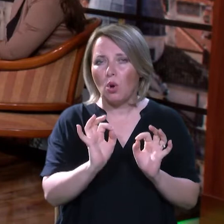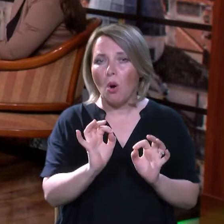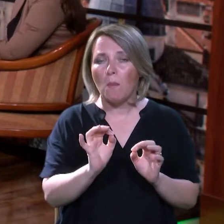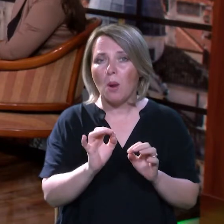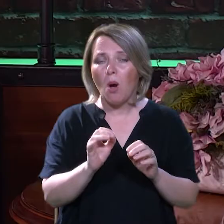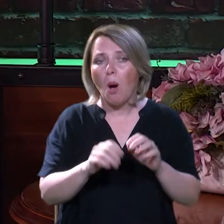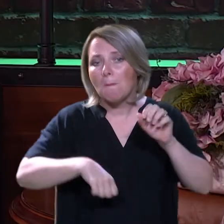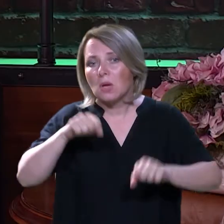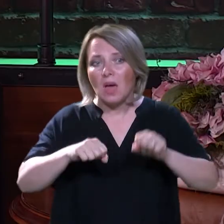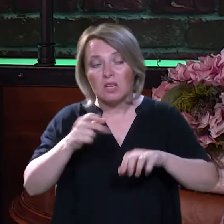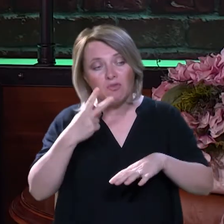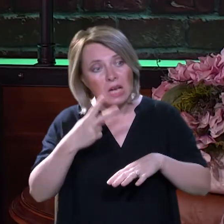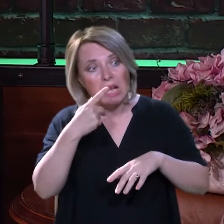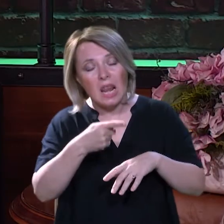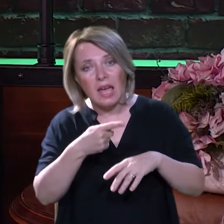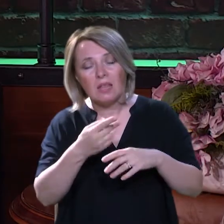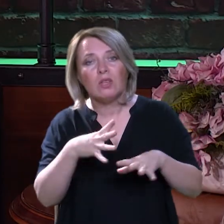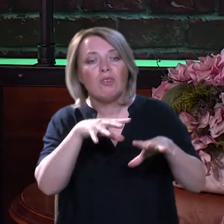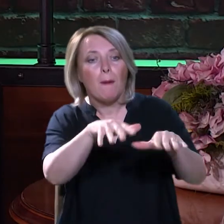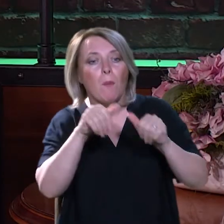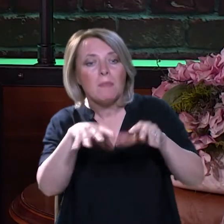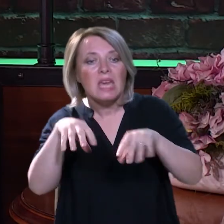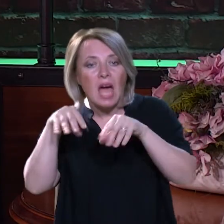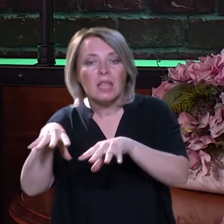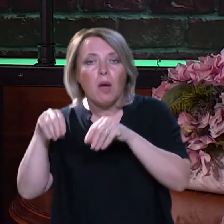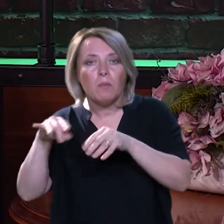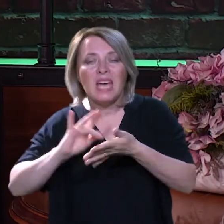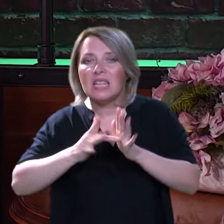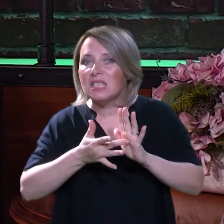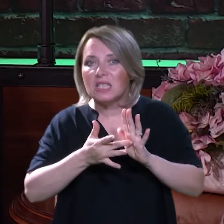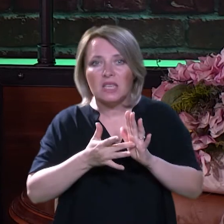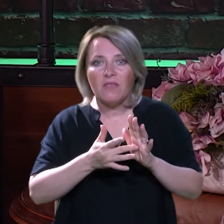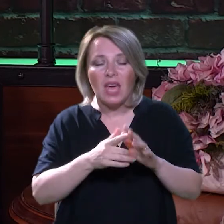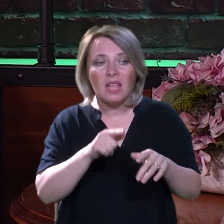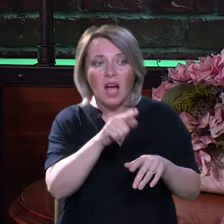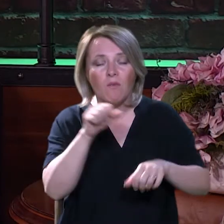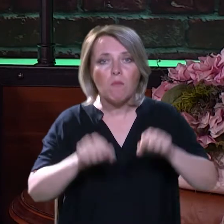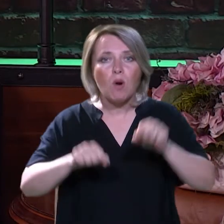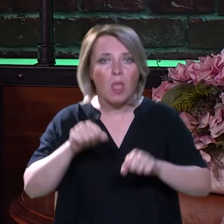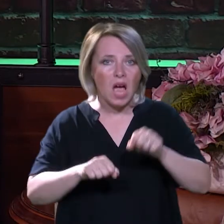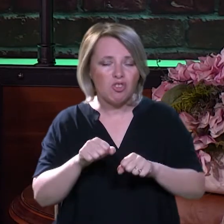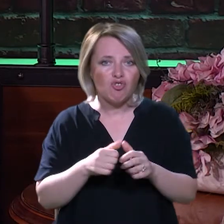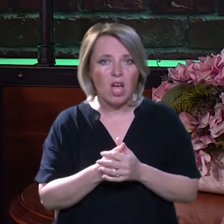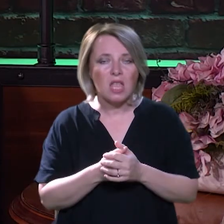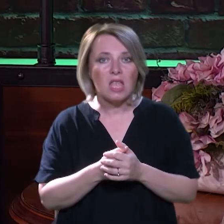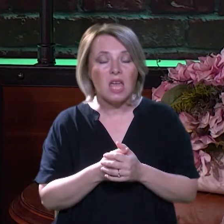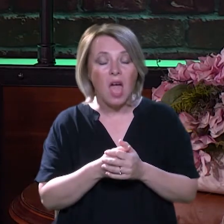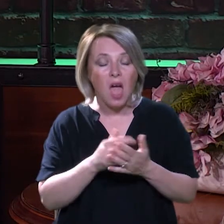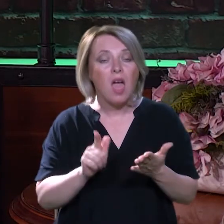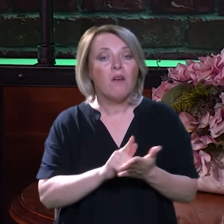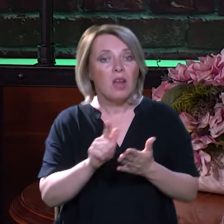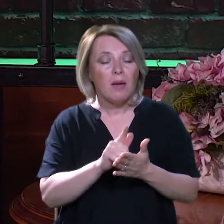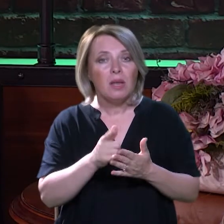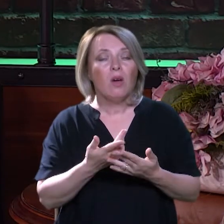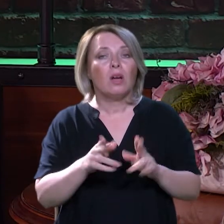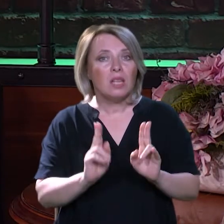plodnom području za razvoj, onda će upijati, je li kao spužva, takve sve obrasce ponašanja i u trenutku